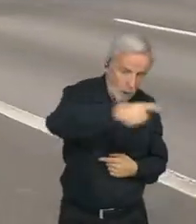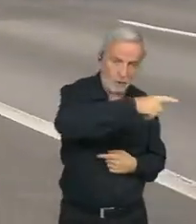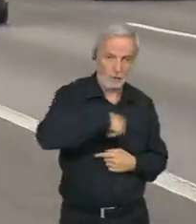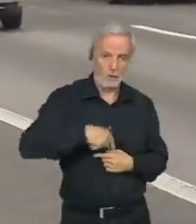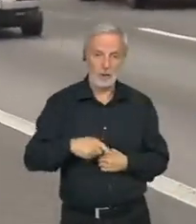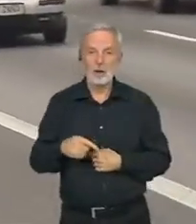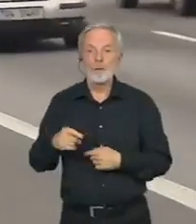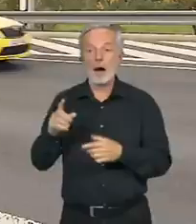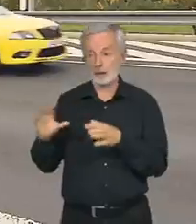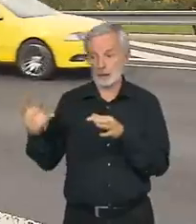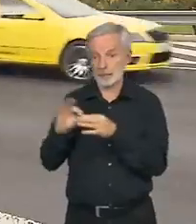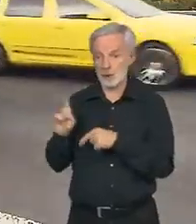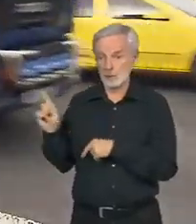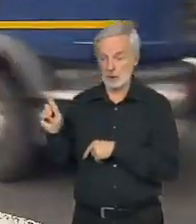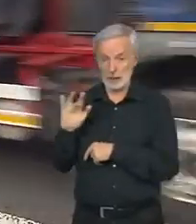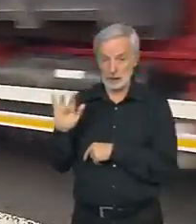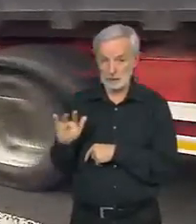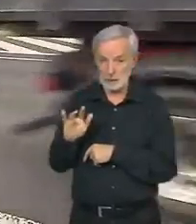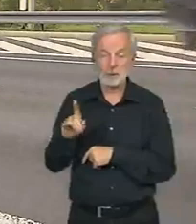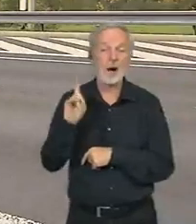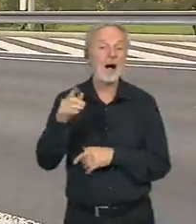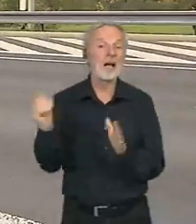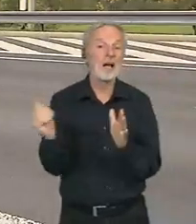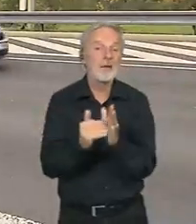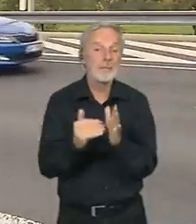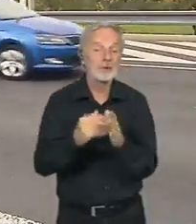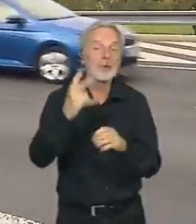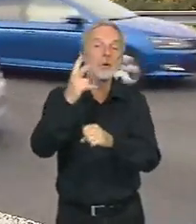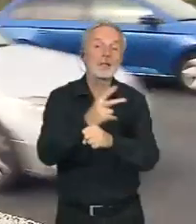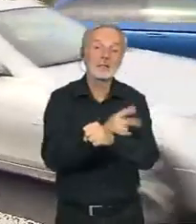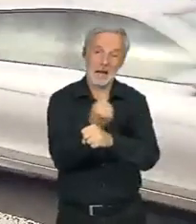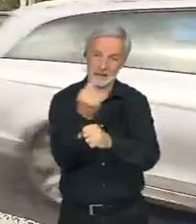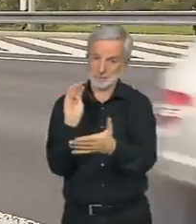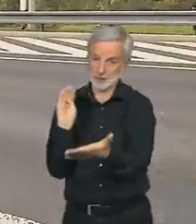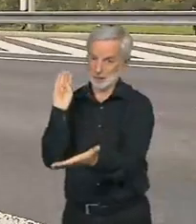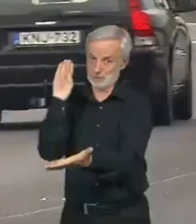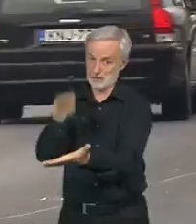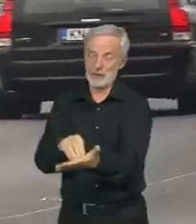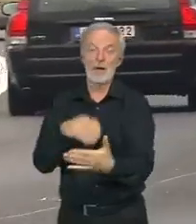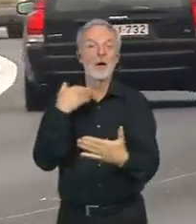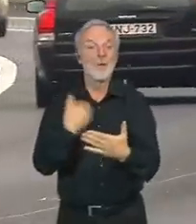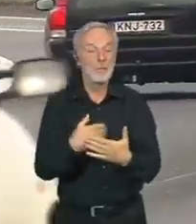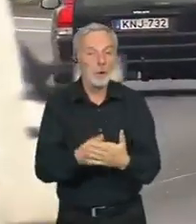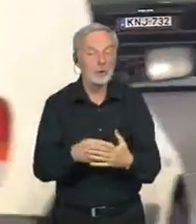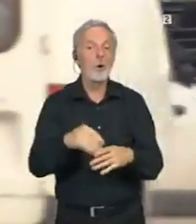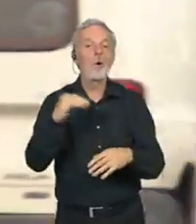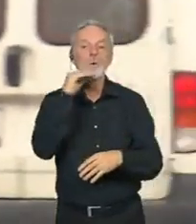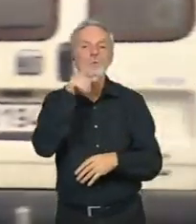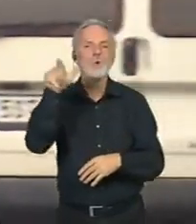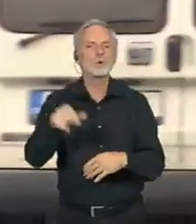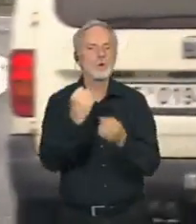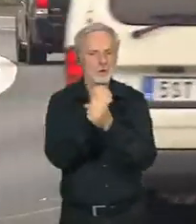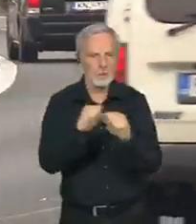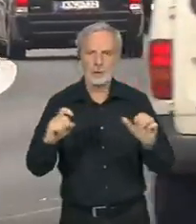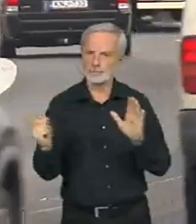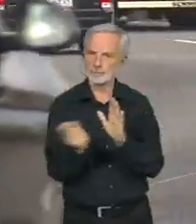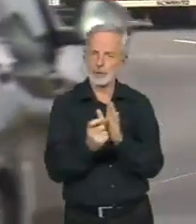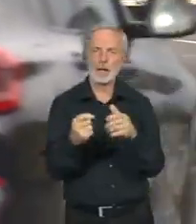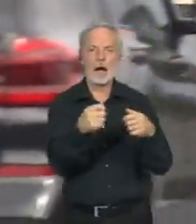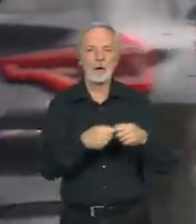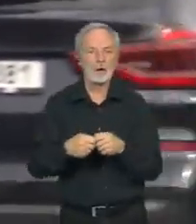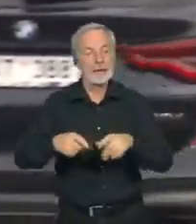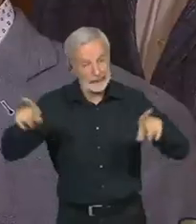těchto místech. K tomu je ale zapotřebí spolufinancování ze strany státu. I kvůli tomu Bohuslav Svoboda preferuje koalici, která bude